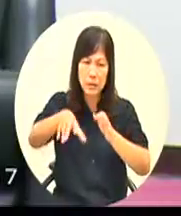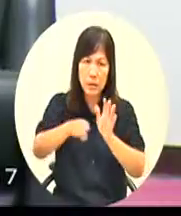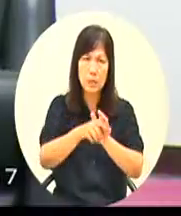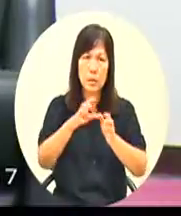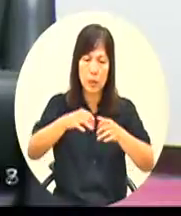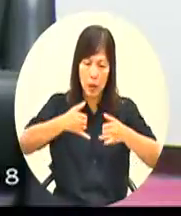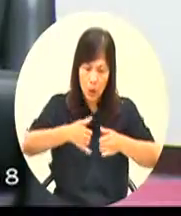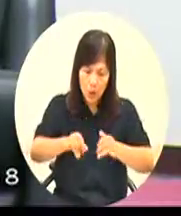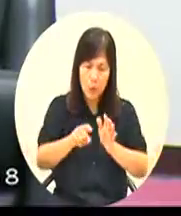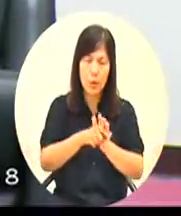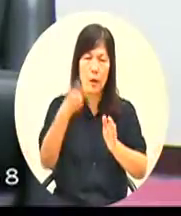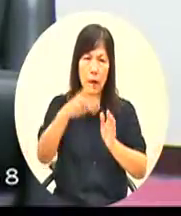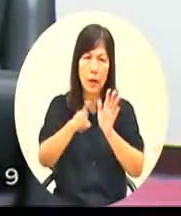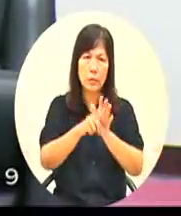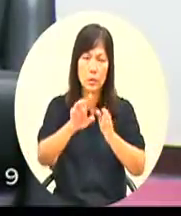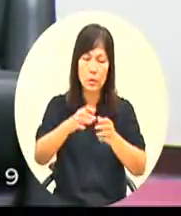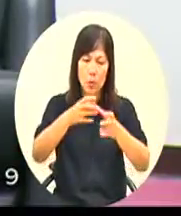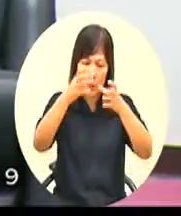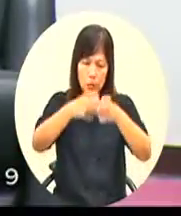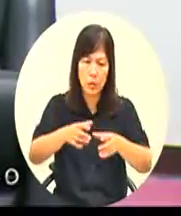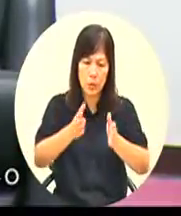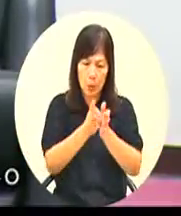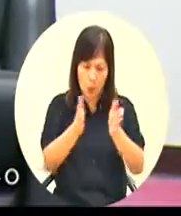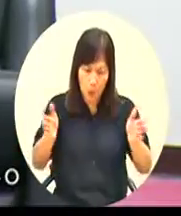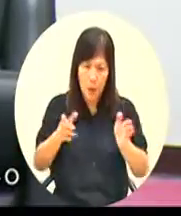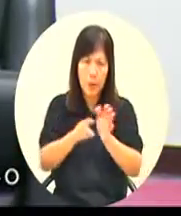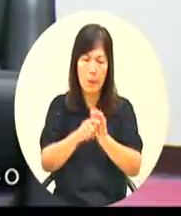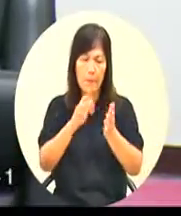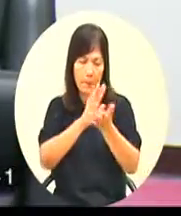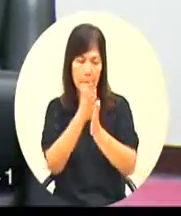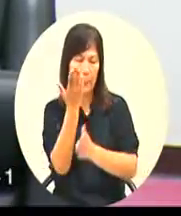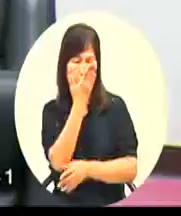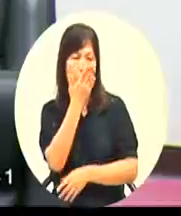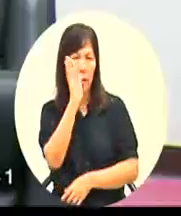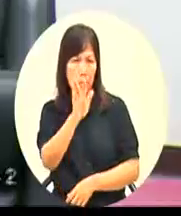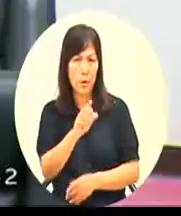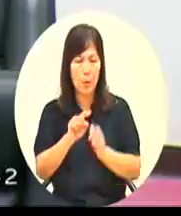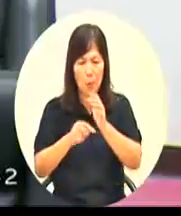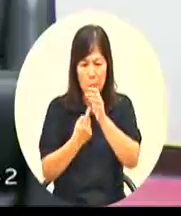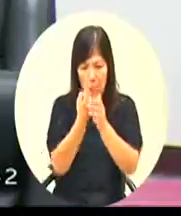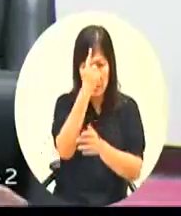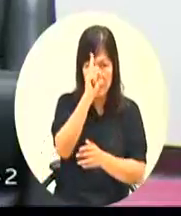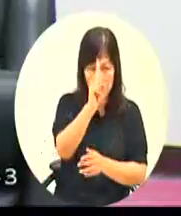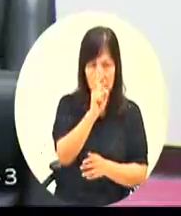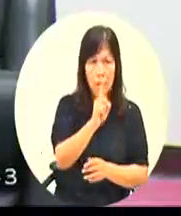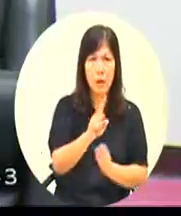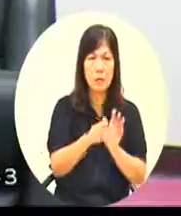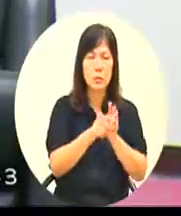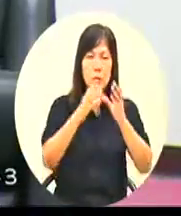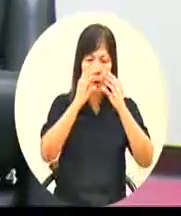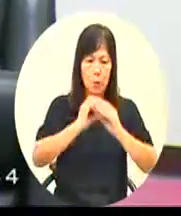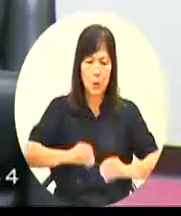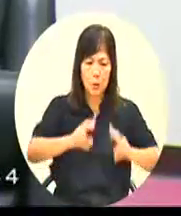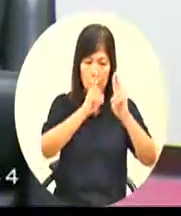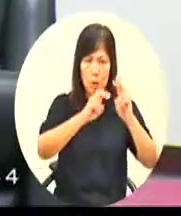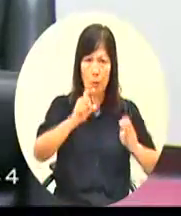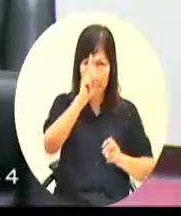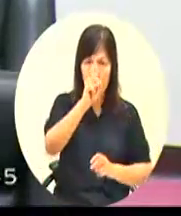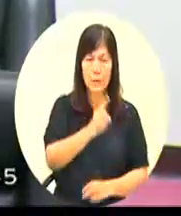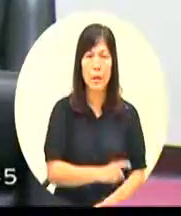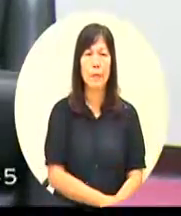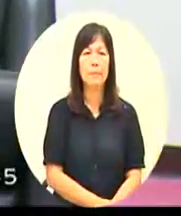年公园的现在的一个建设开阔都非常的美丽。那唯独我们现在的孔庙，孔庙